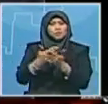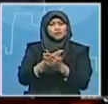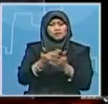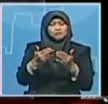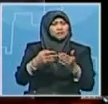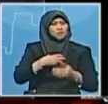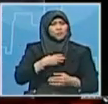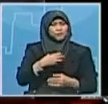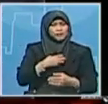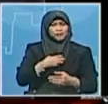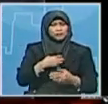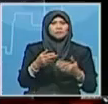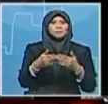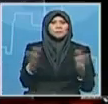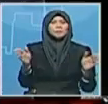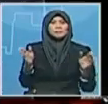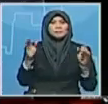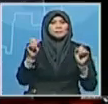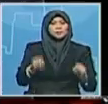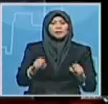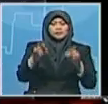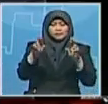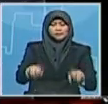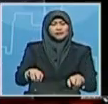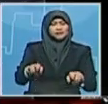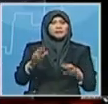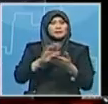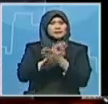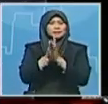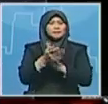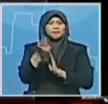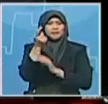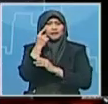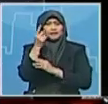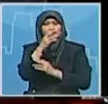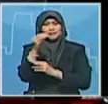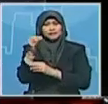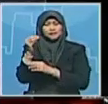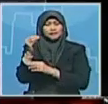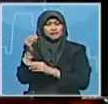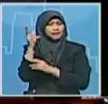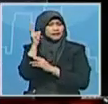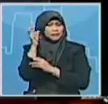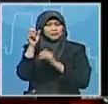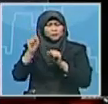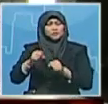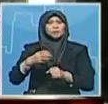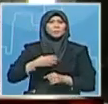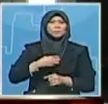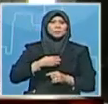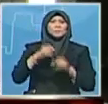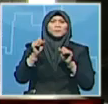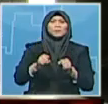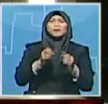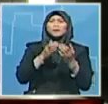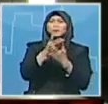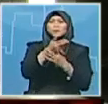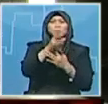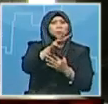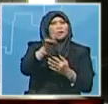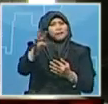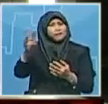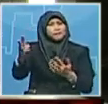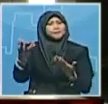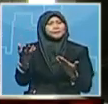aduan supaya rakyat menjadi mata dan telinga kita. Jadi sebab rakyat boleh mengadu terus mengadu. Melalui Twitter, melalui apps